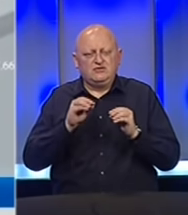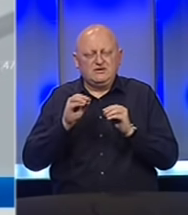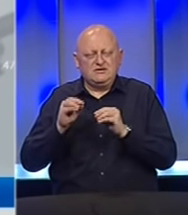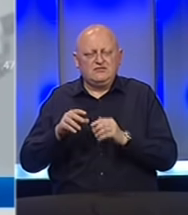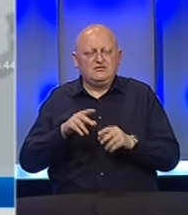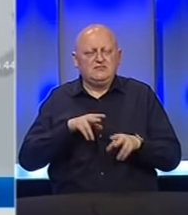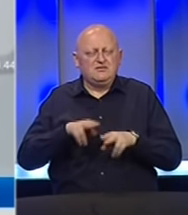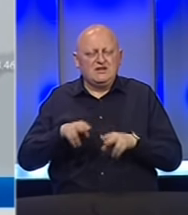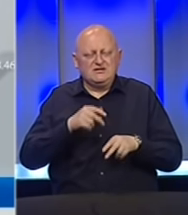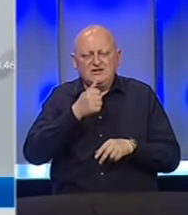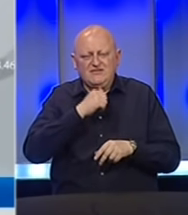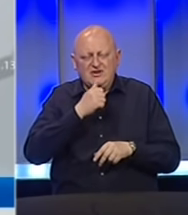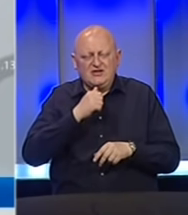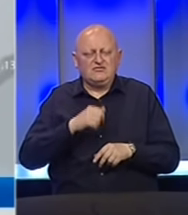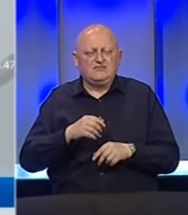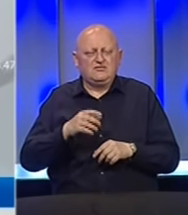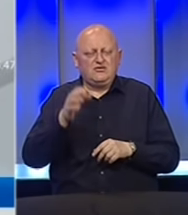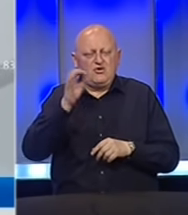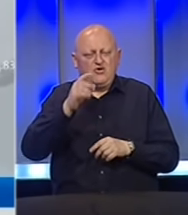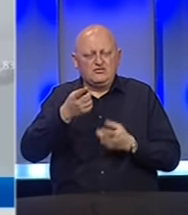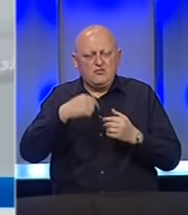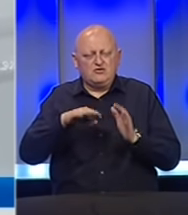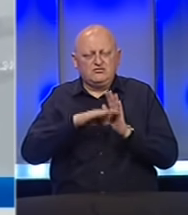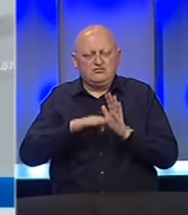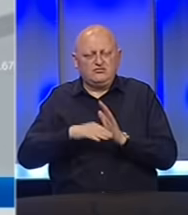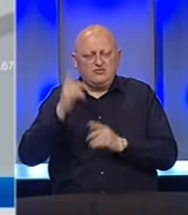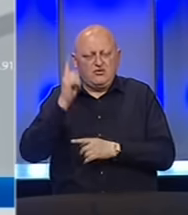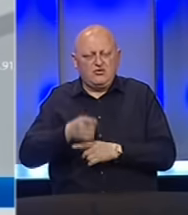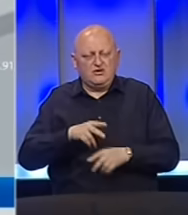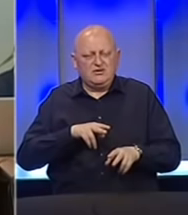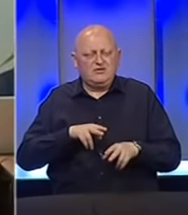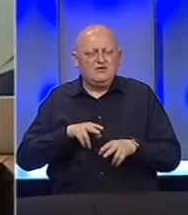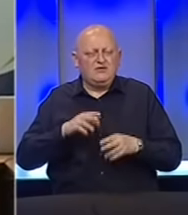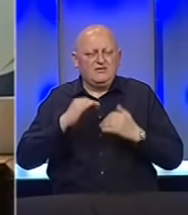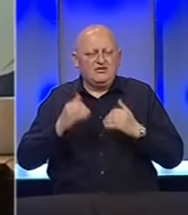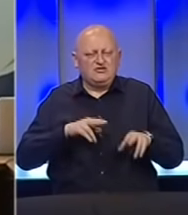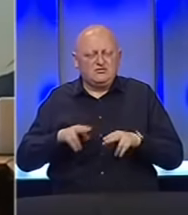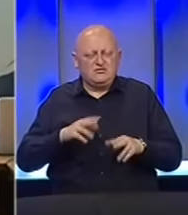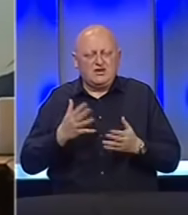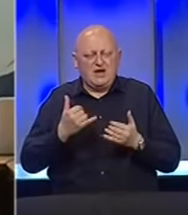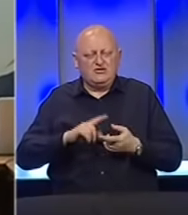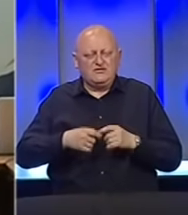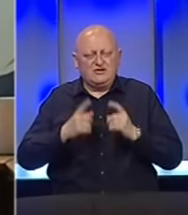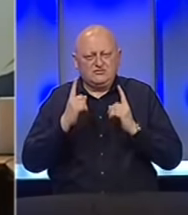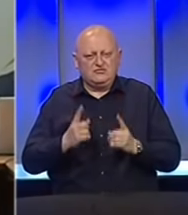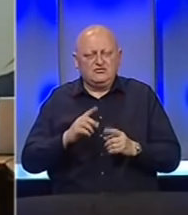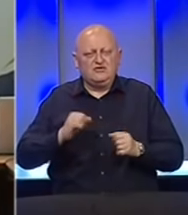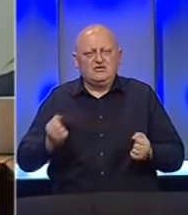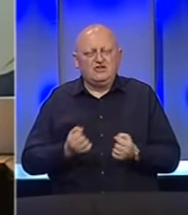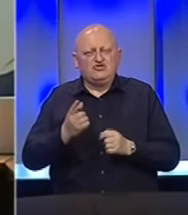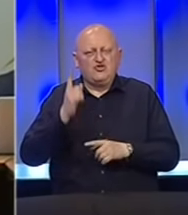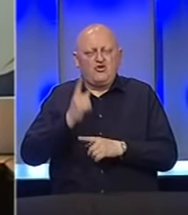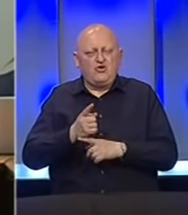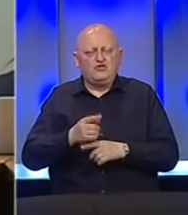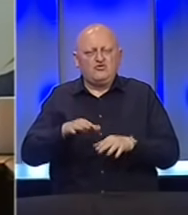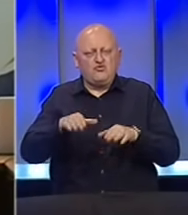financija i trezora temeljem ove posebne odluke koje treba donesti vijeće ministara. A kako sada stvari stoje, teško da će ova odluka